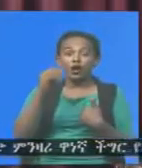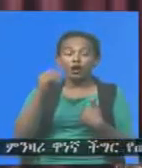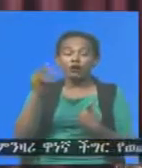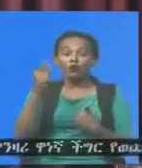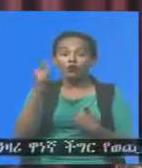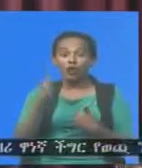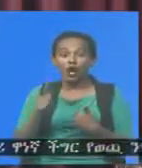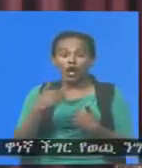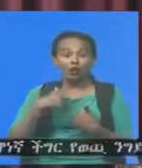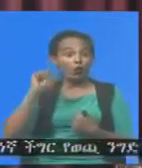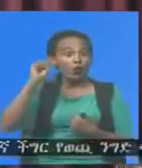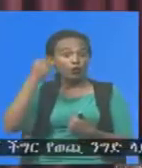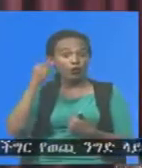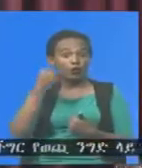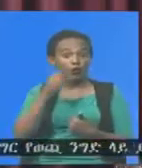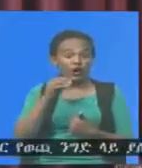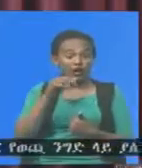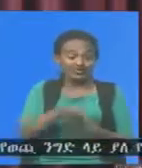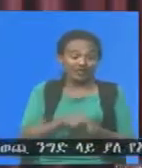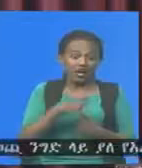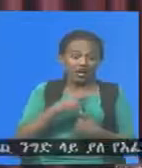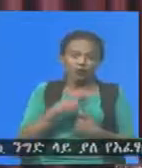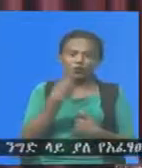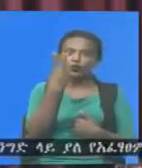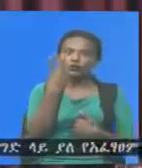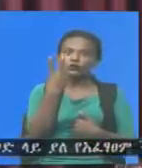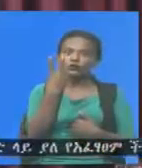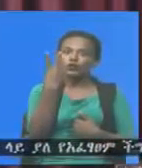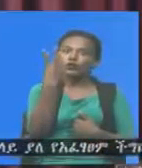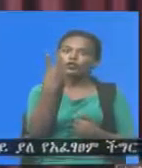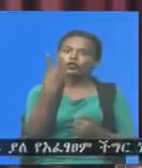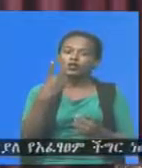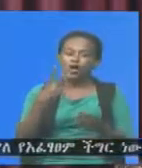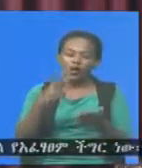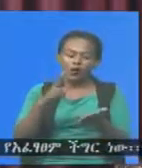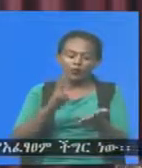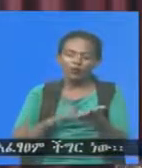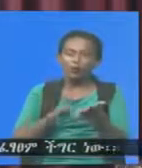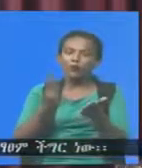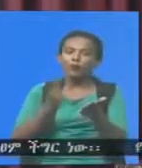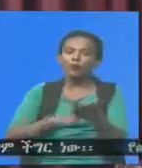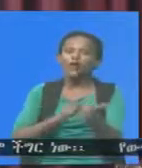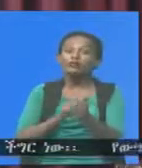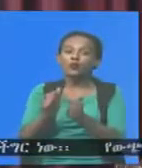ኦሮሞ ሁለት ሀገር ዜጋ ነው፣ ሁለት ፓስፖርት ነው ያለው።